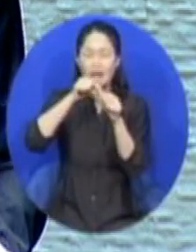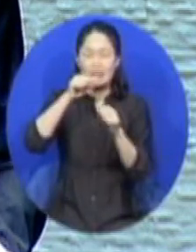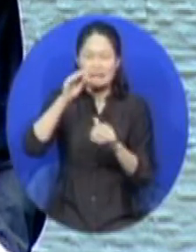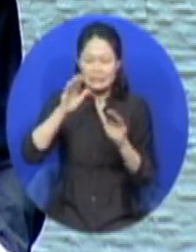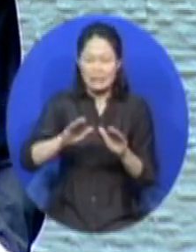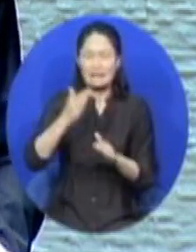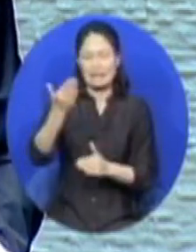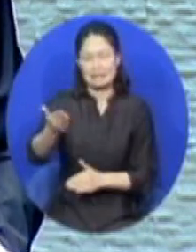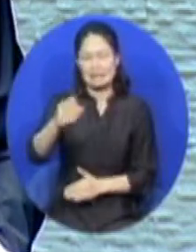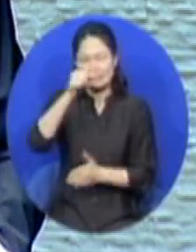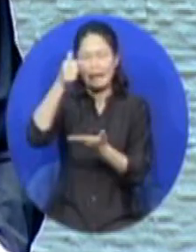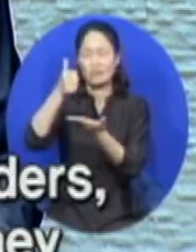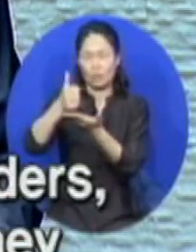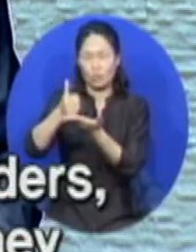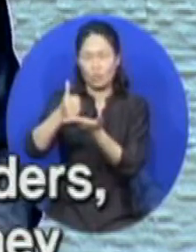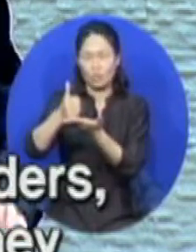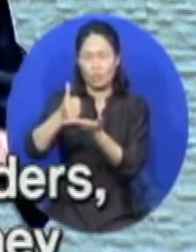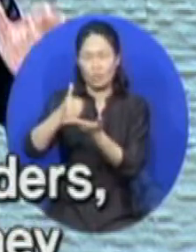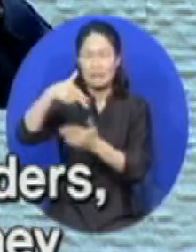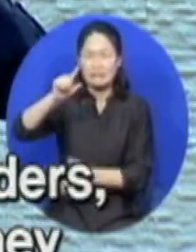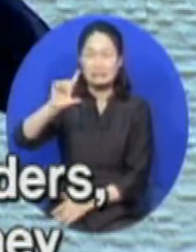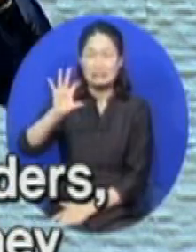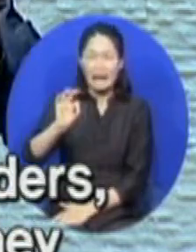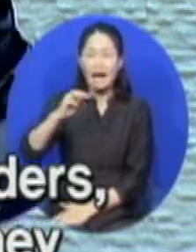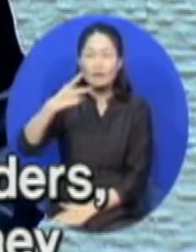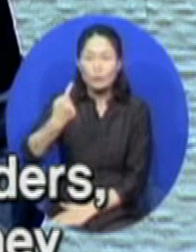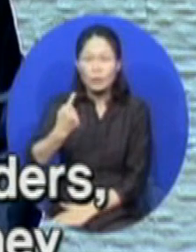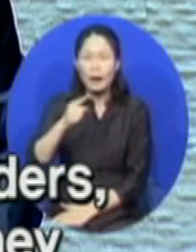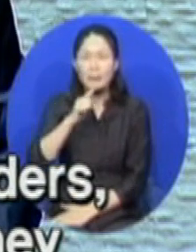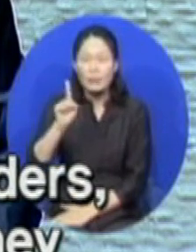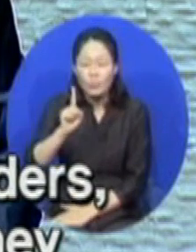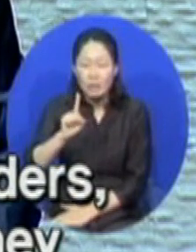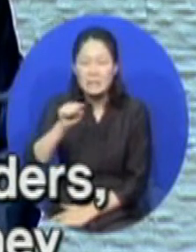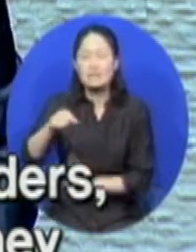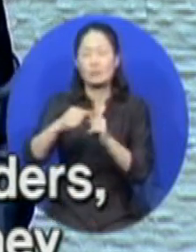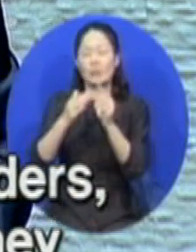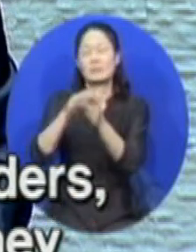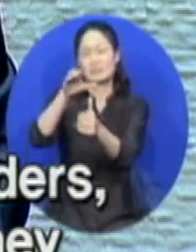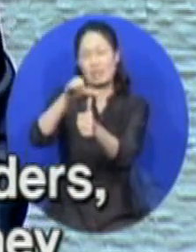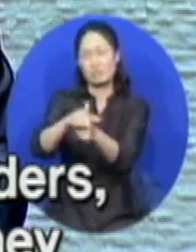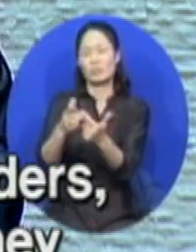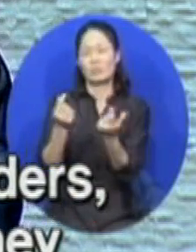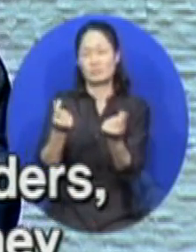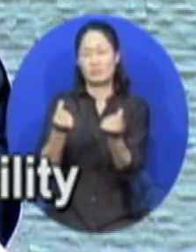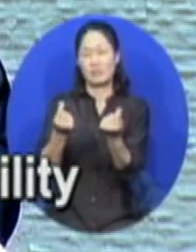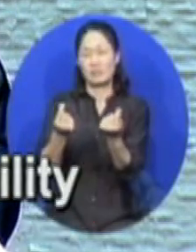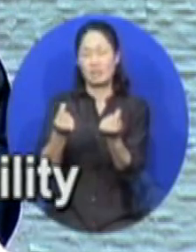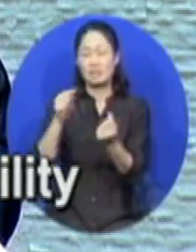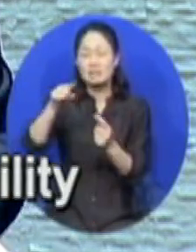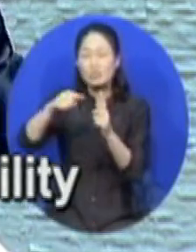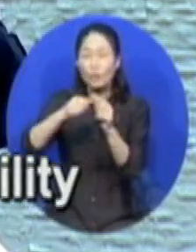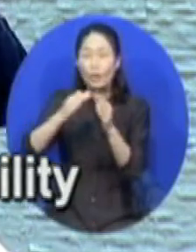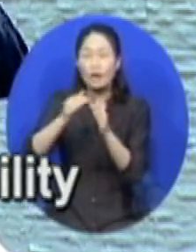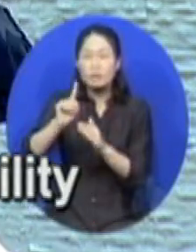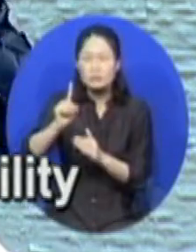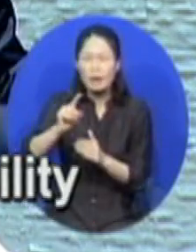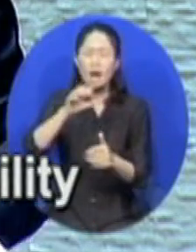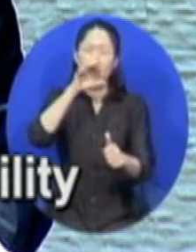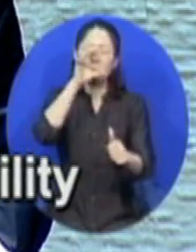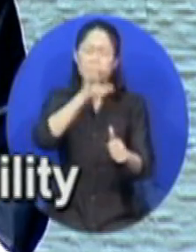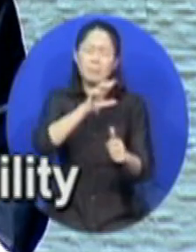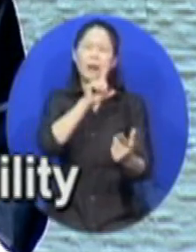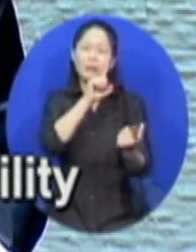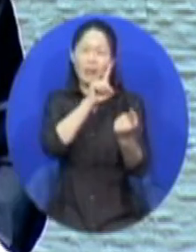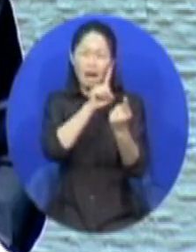놉니다 장로 라는 말은 이 교회를 책임질 하는거 근데 그 교회가 어떤 교회요 쉽 박당 한인